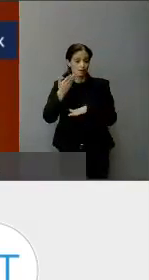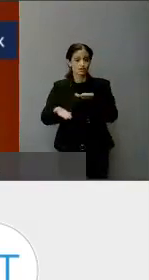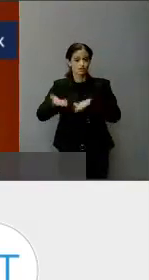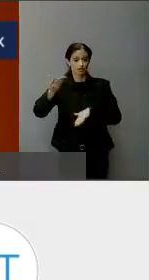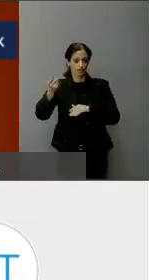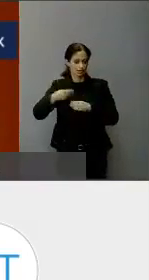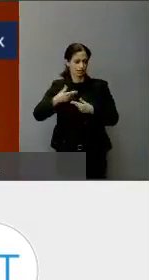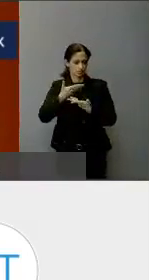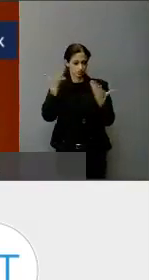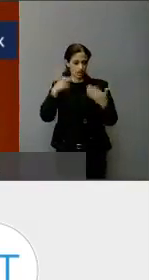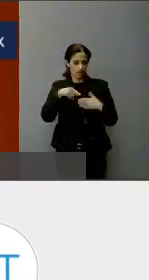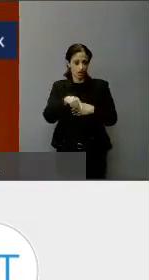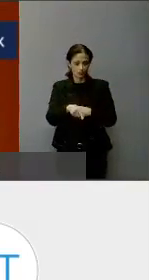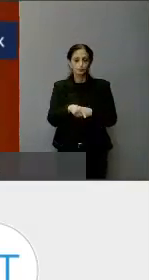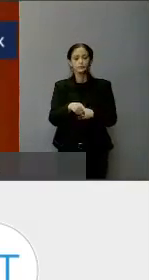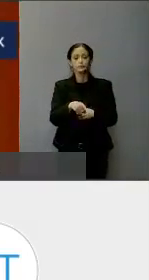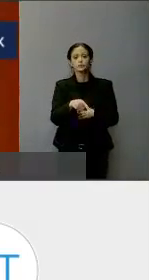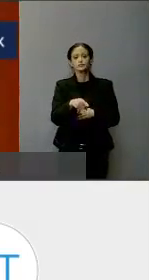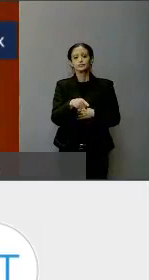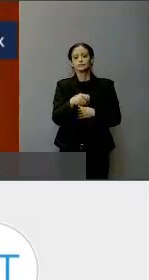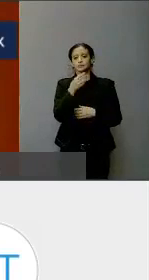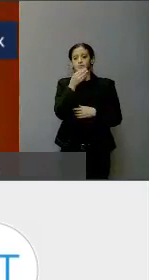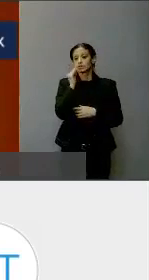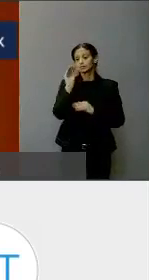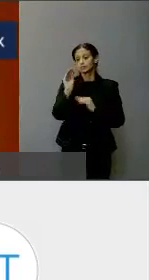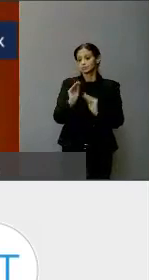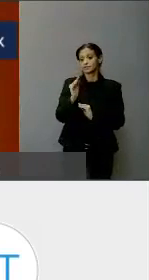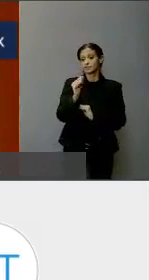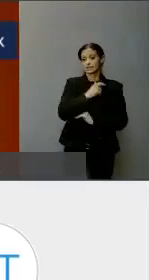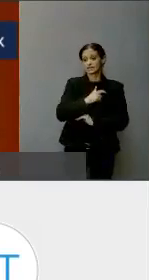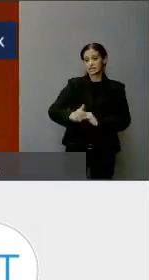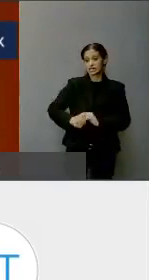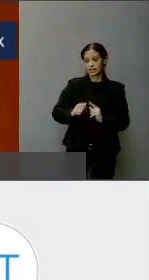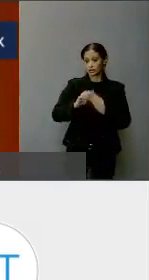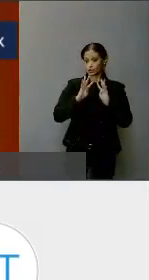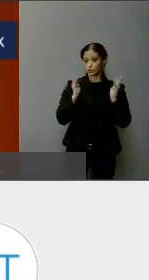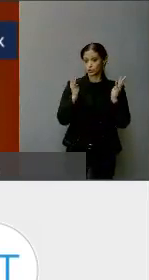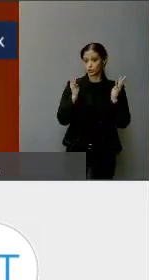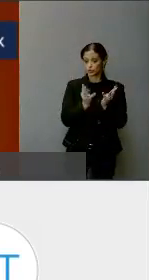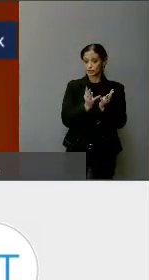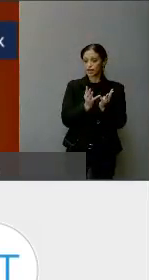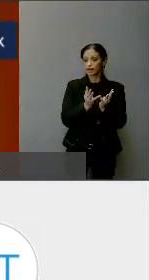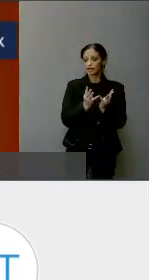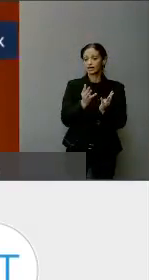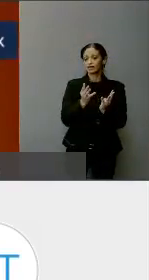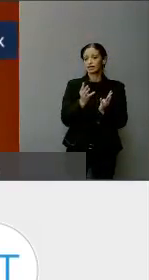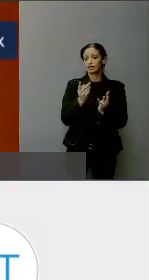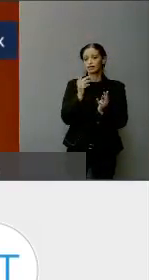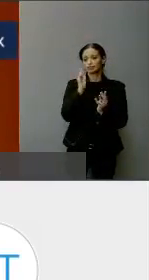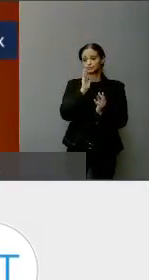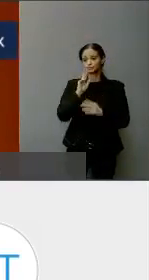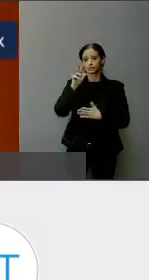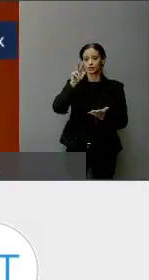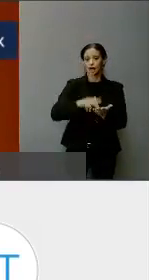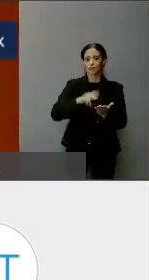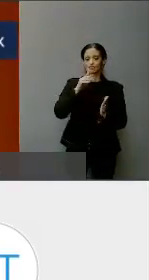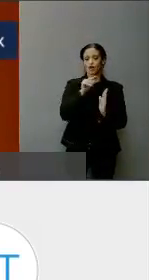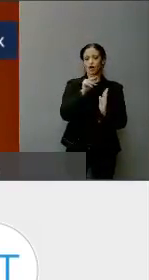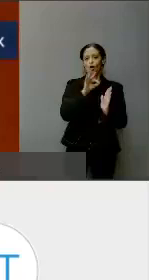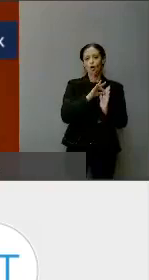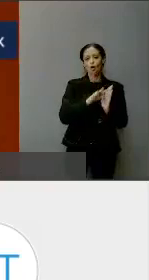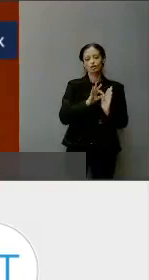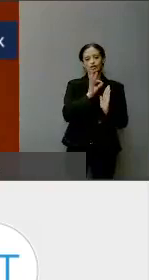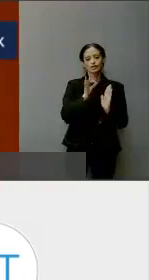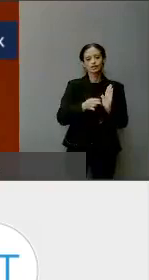chiediamo al sindaco e alla giunta ea provare diciamo questo ordine del giorno con una